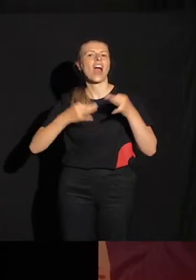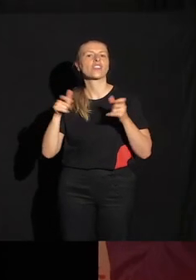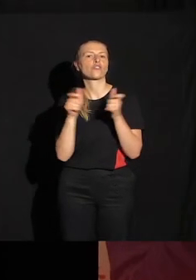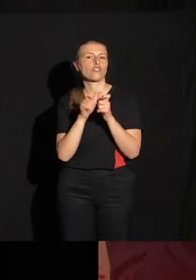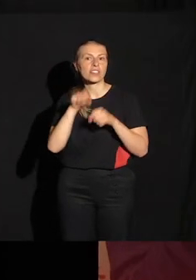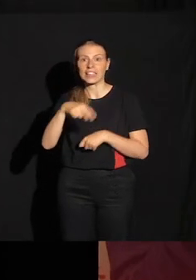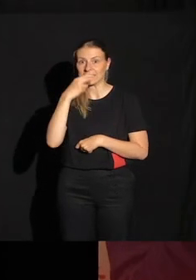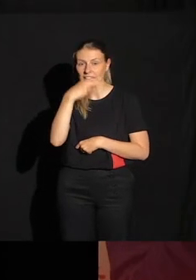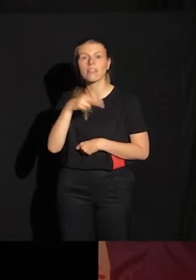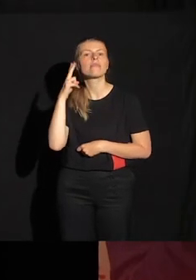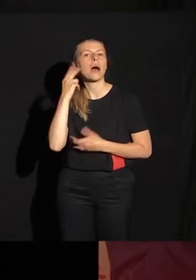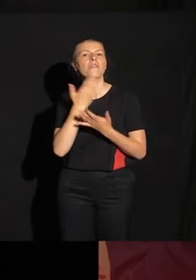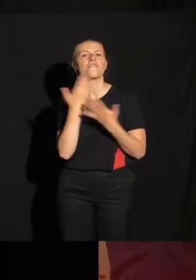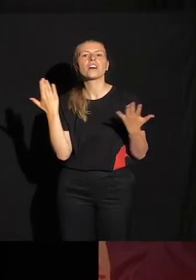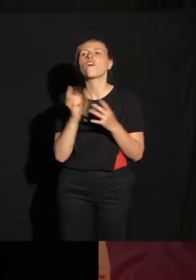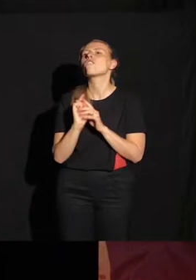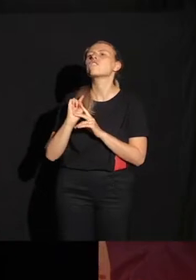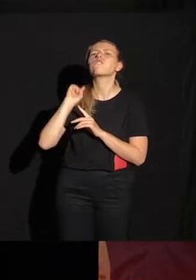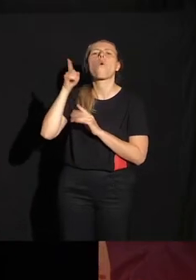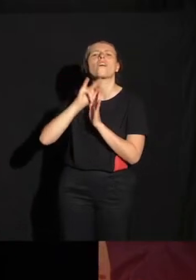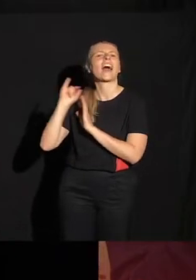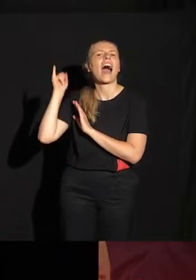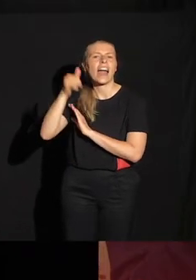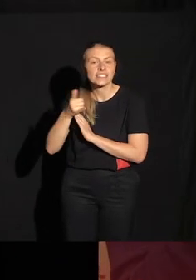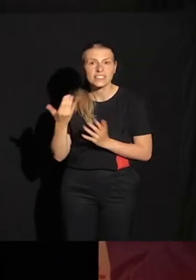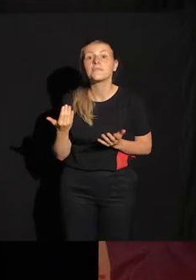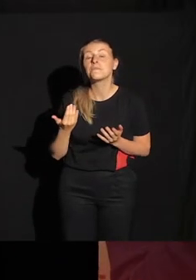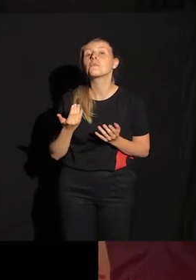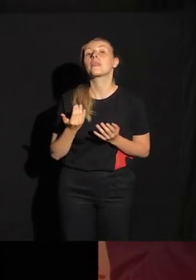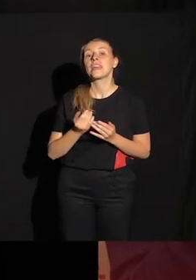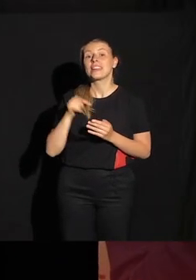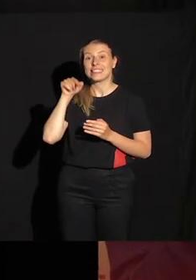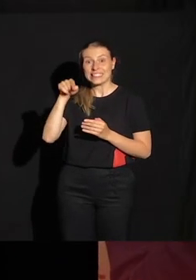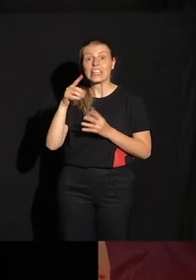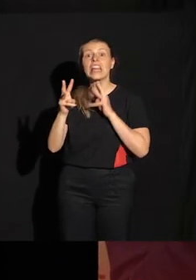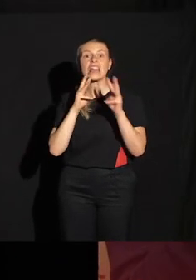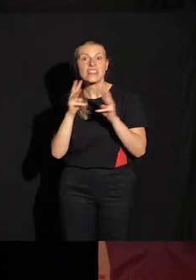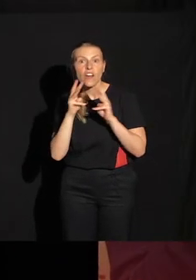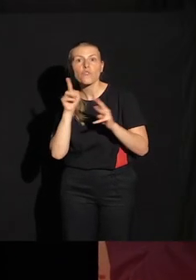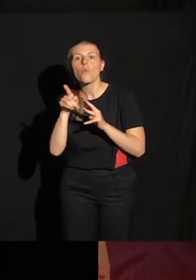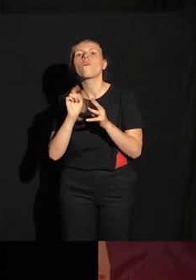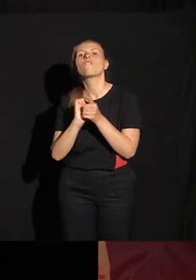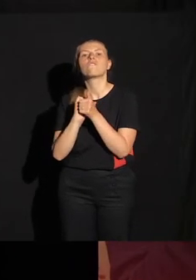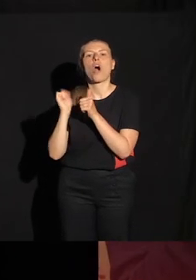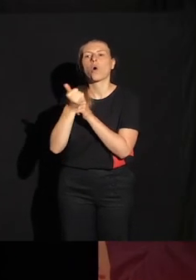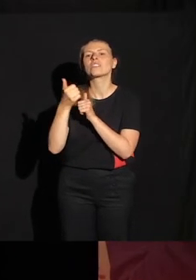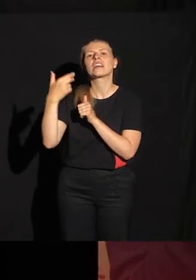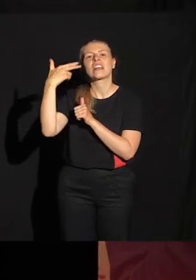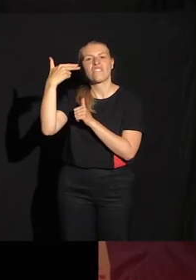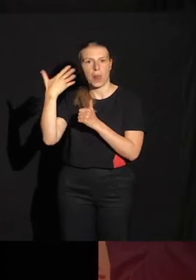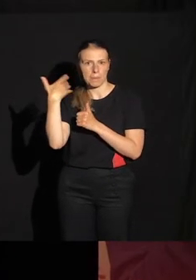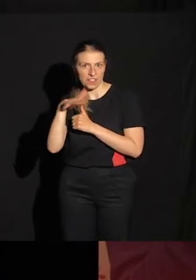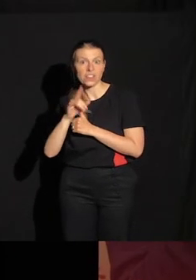mit einem kurzen gefilmten Interview danach. Und die lange Fassung gibt es dann morgen bei unserer